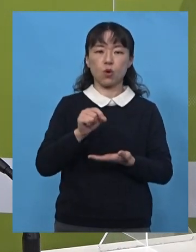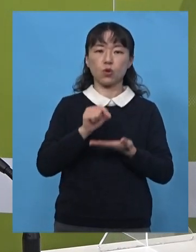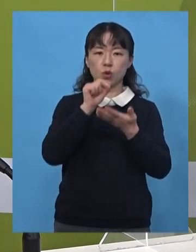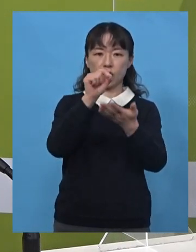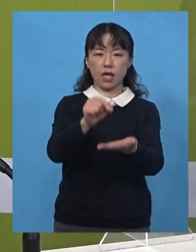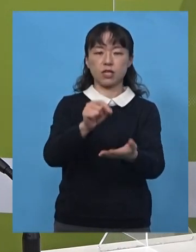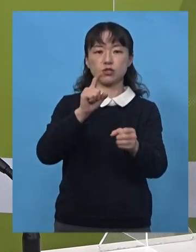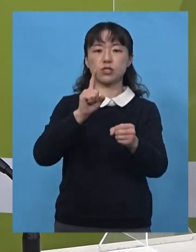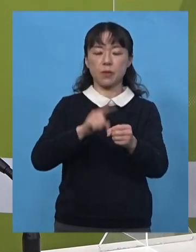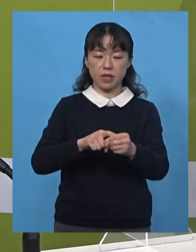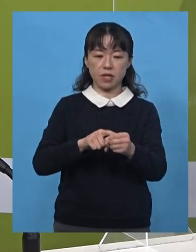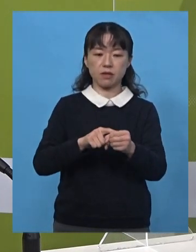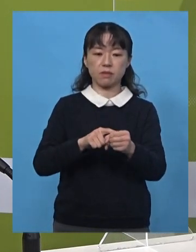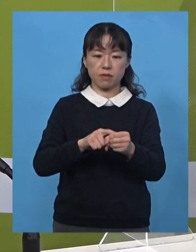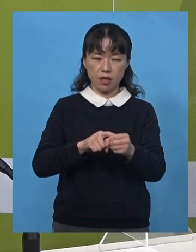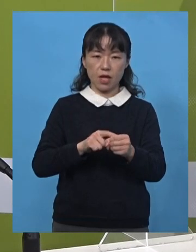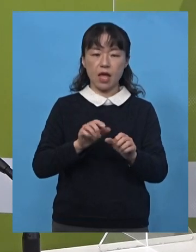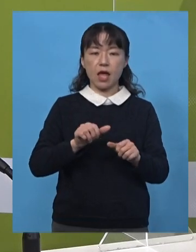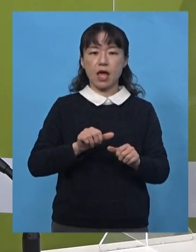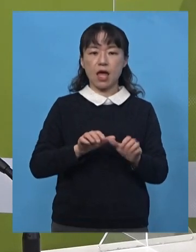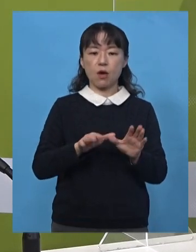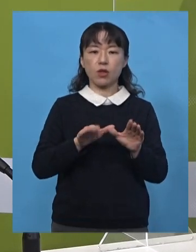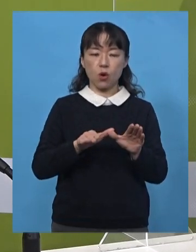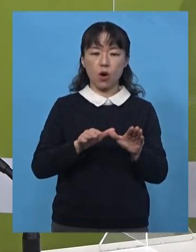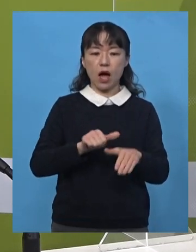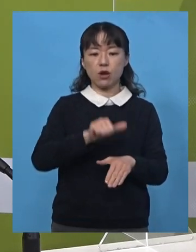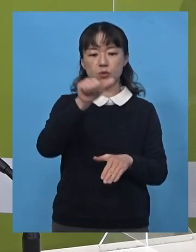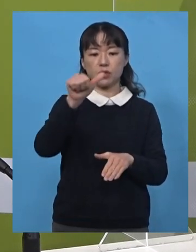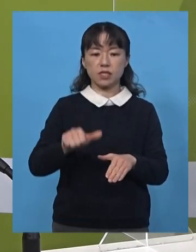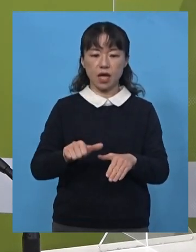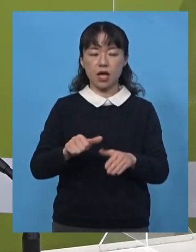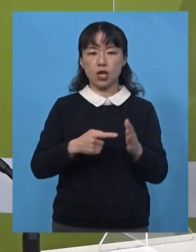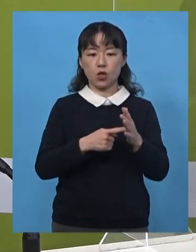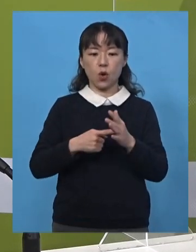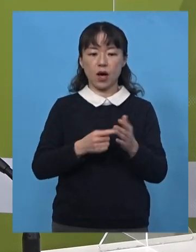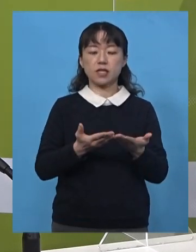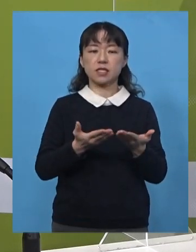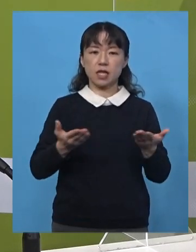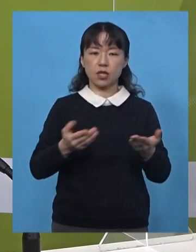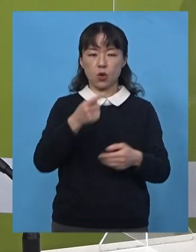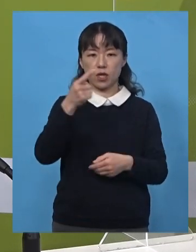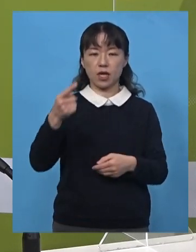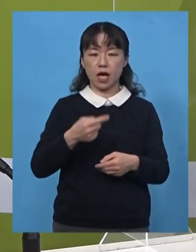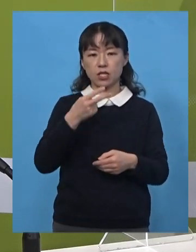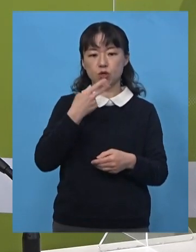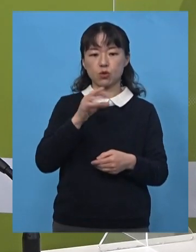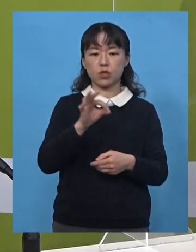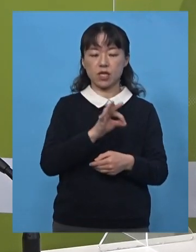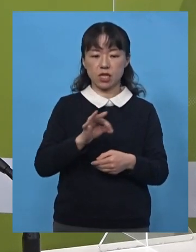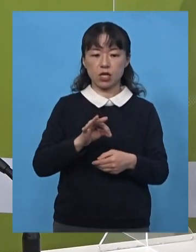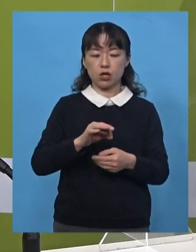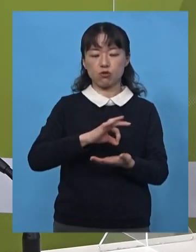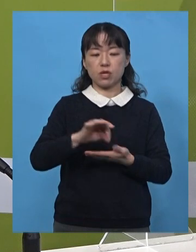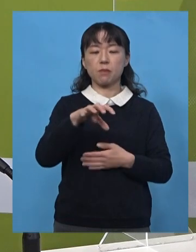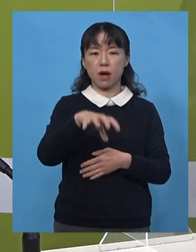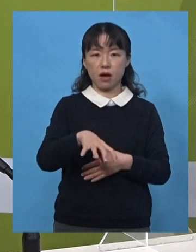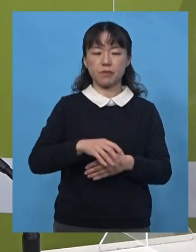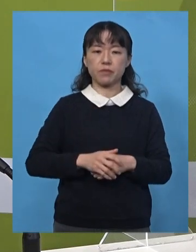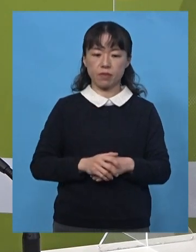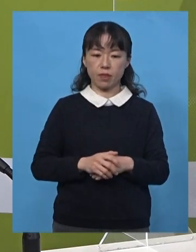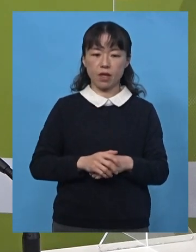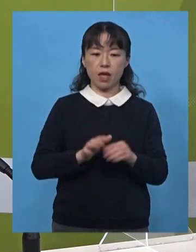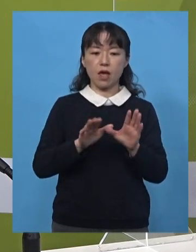届けするために、平和堂アルプラザ洋菓子店の1階食品売り場や、平和堂フレン